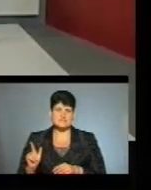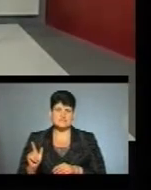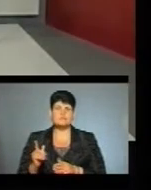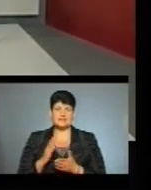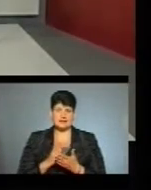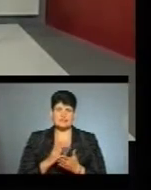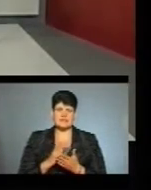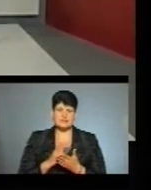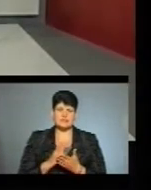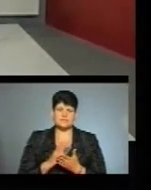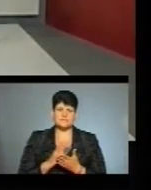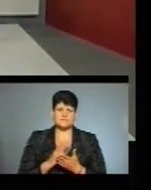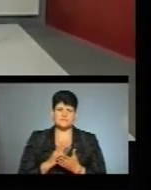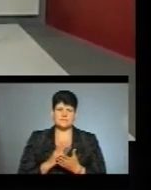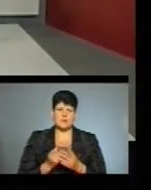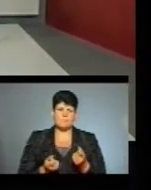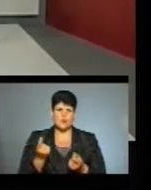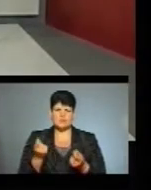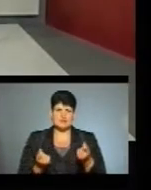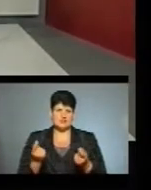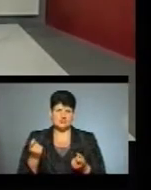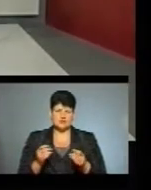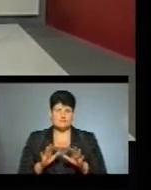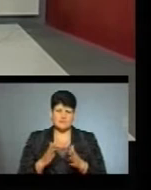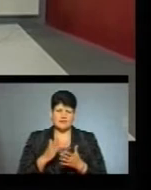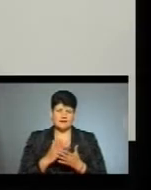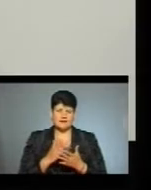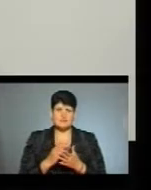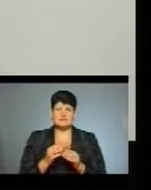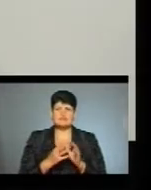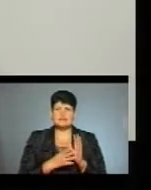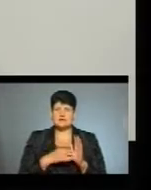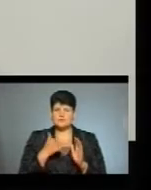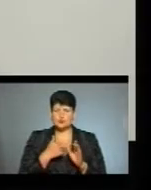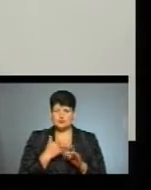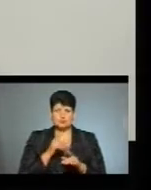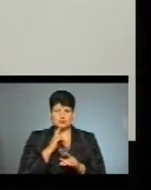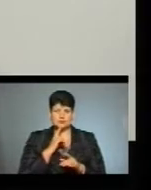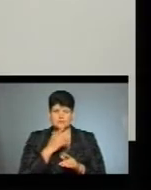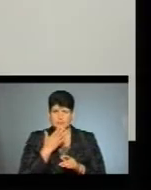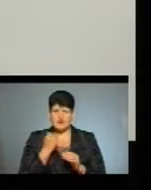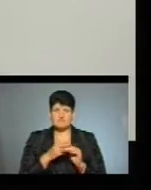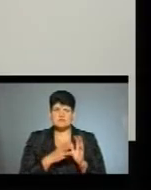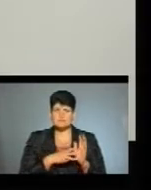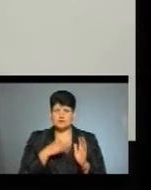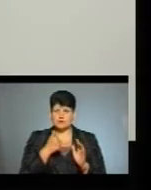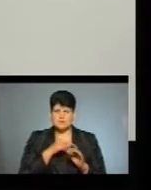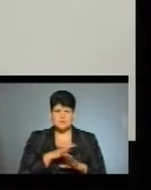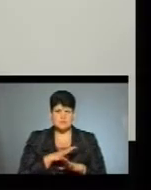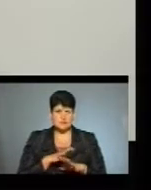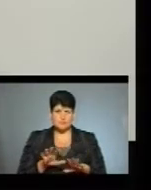правець є, спорадичні випадки є. В 19-му році не зафіксовано, у 18-му році теж не